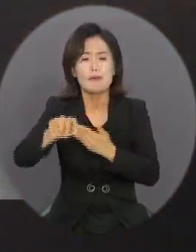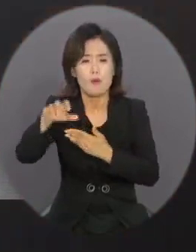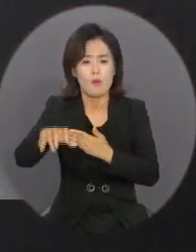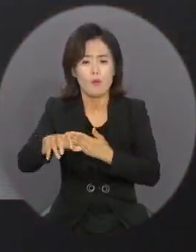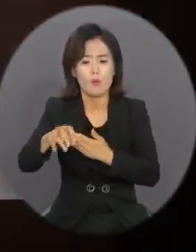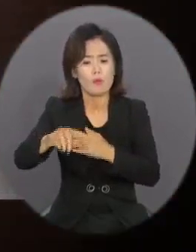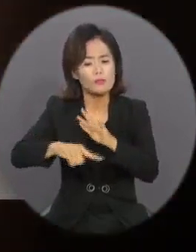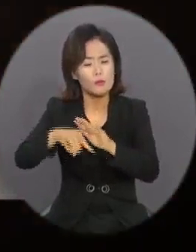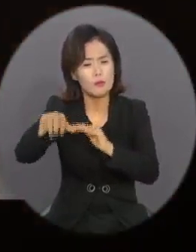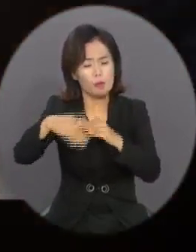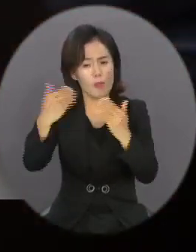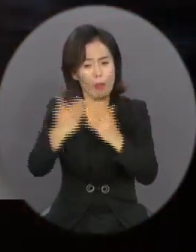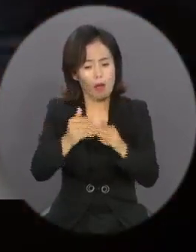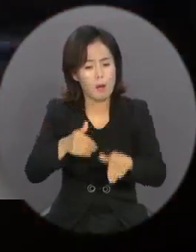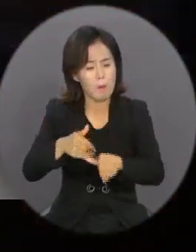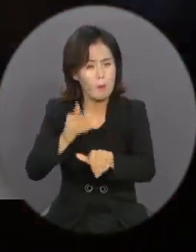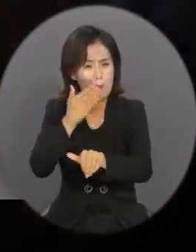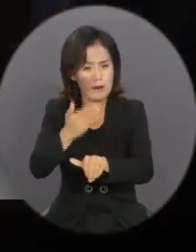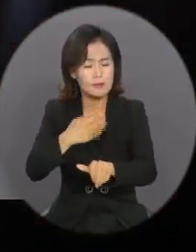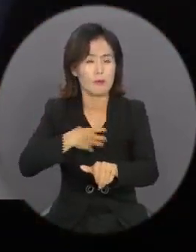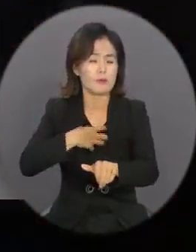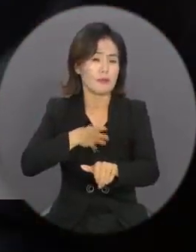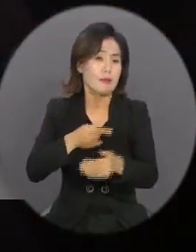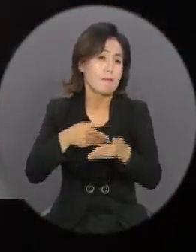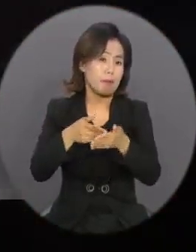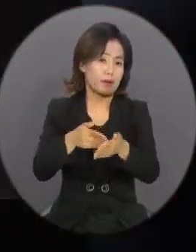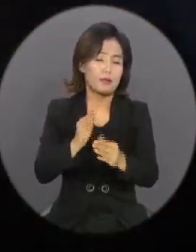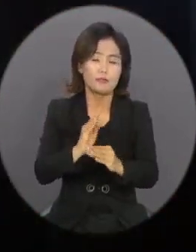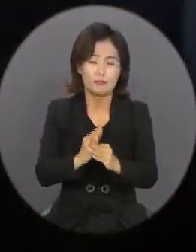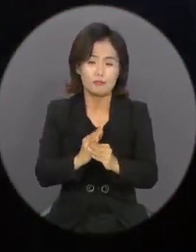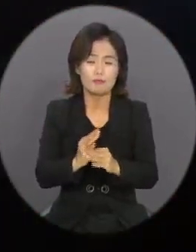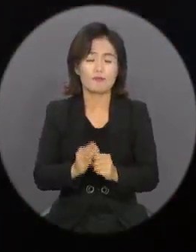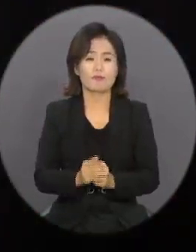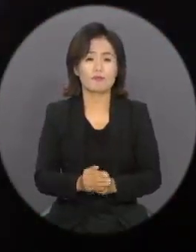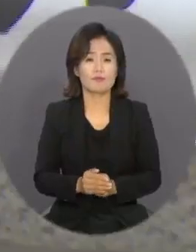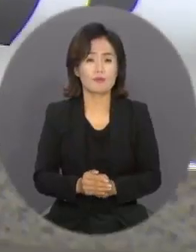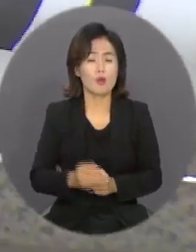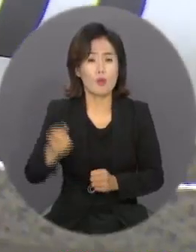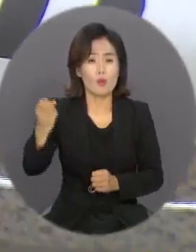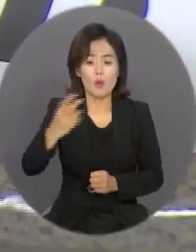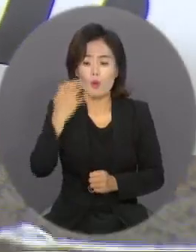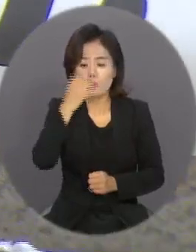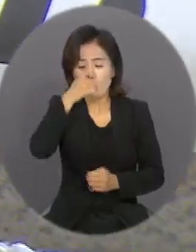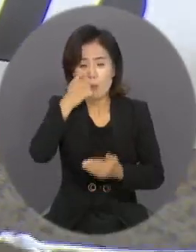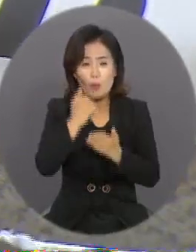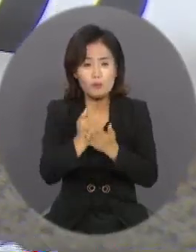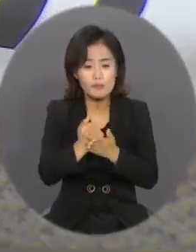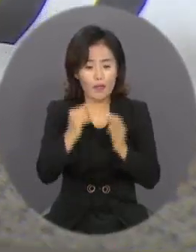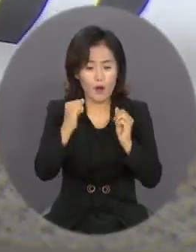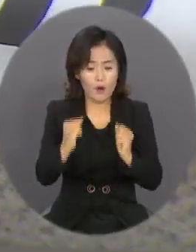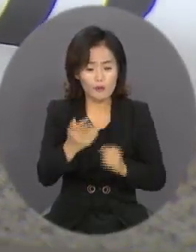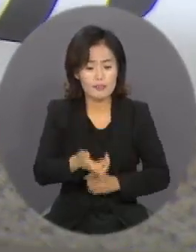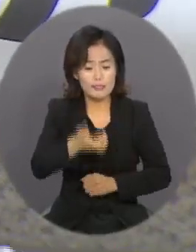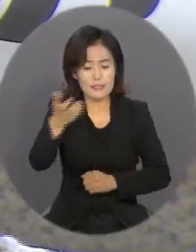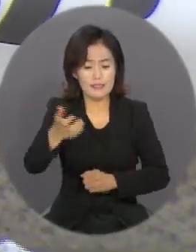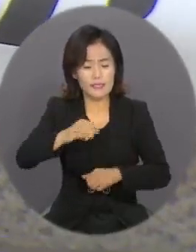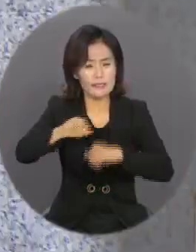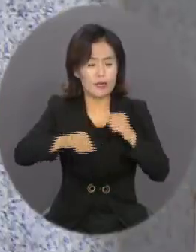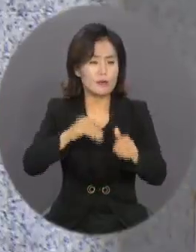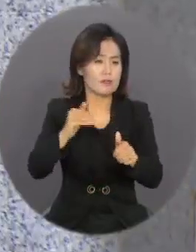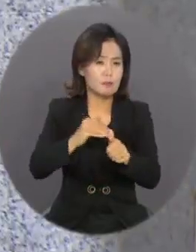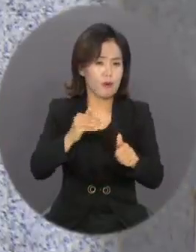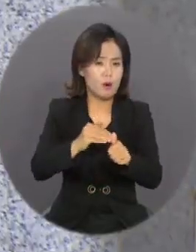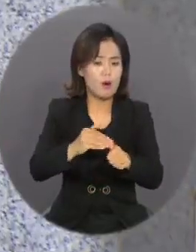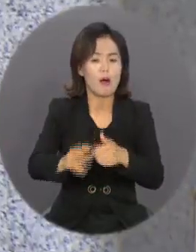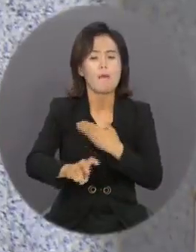낙후 지역으로 몰아넣을 수 있다는 우려가 제기되고 있습니다. 또 성범죄자의 거주 이전의 자유를 침해해